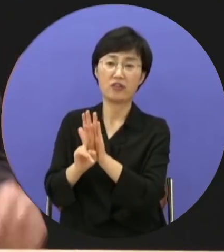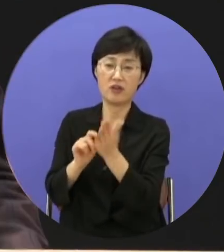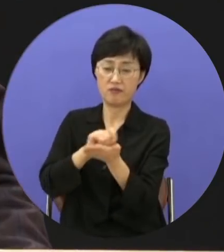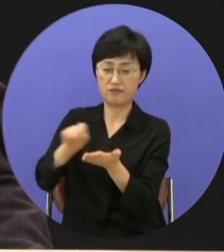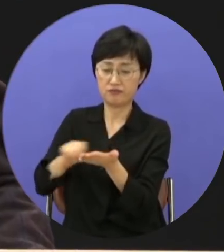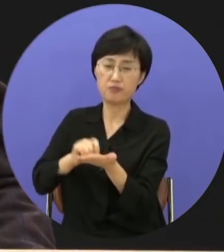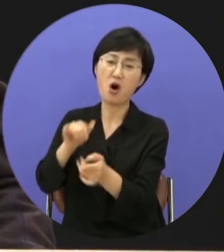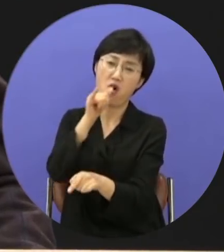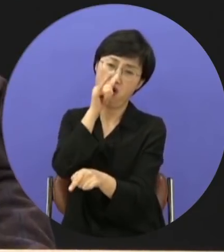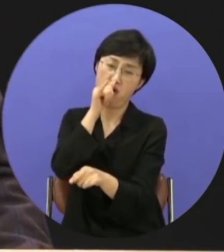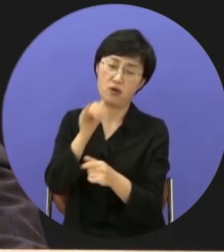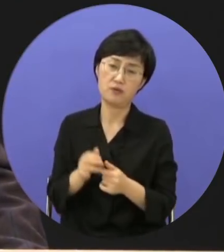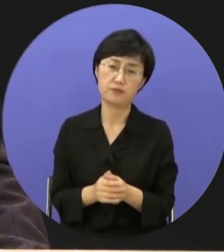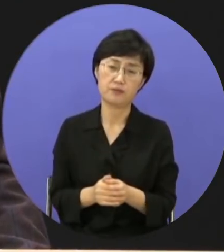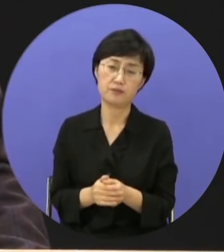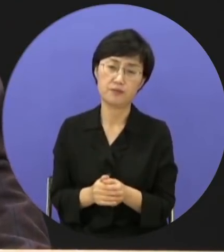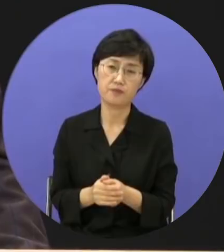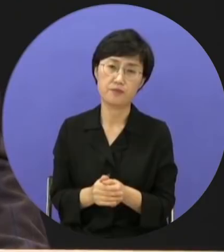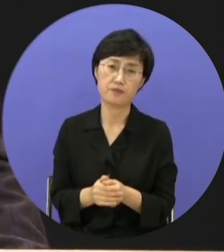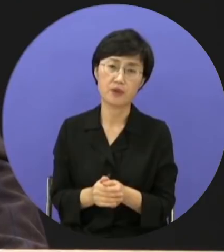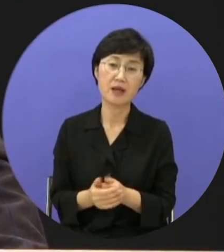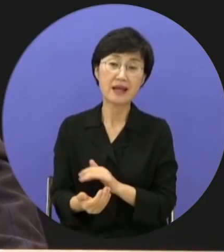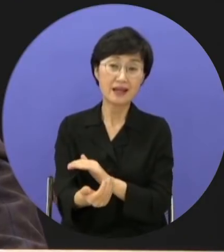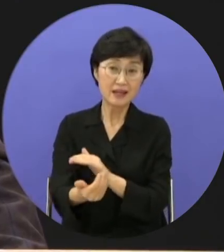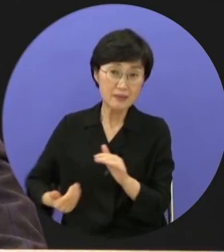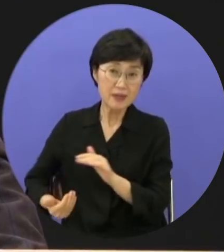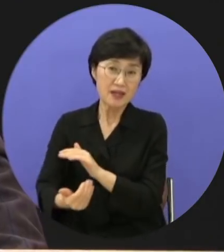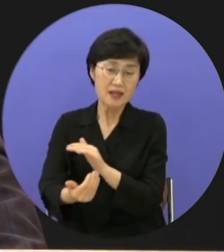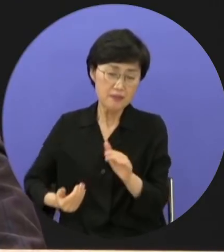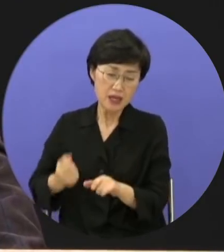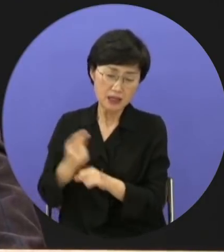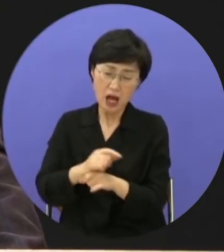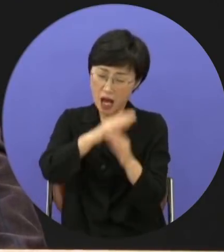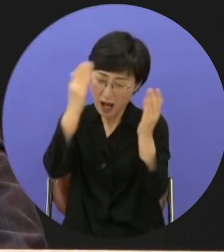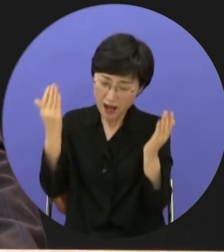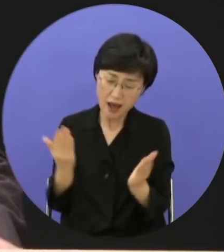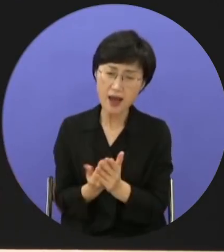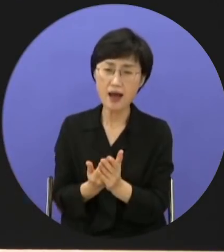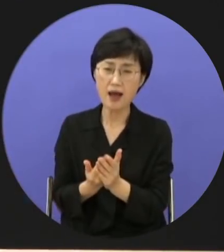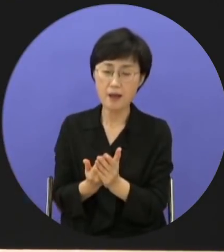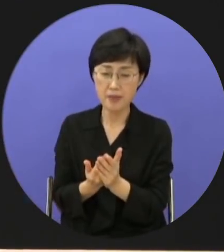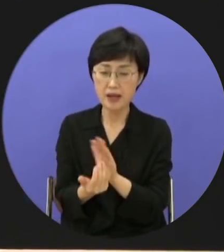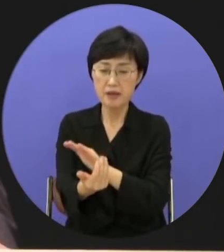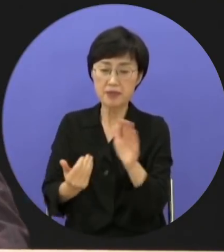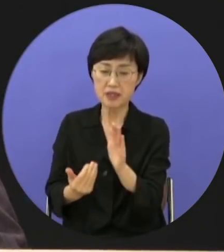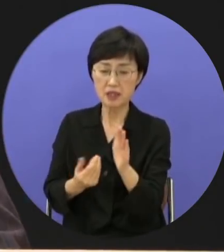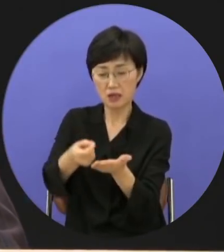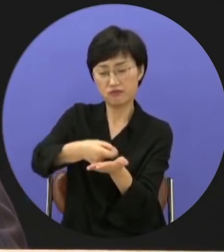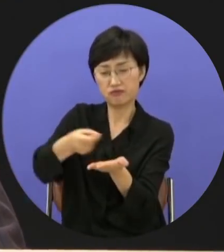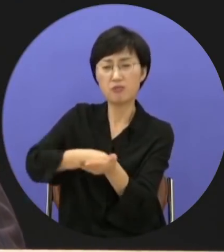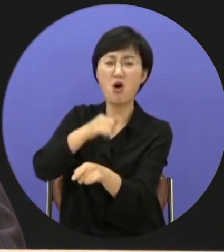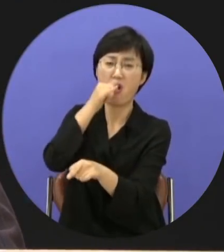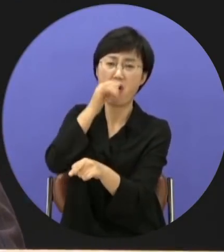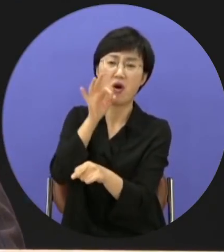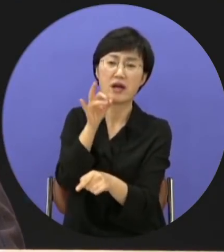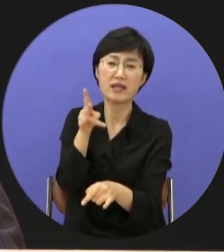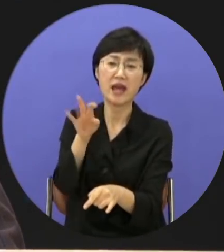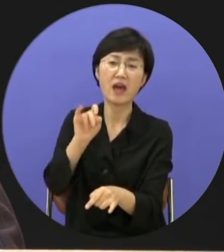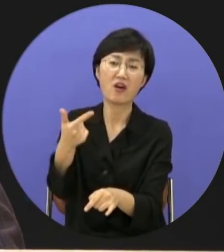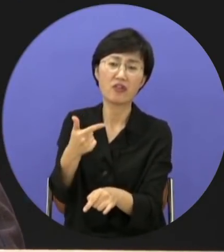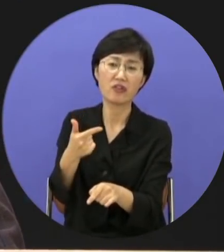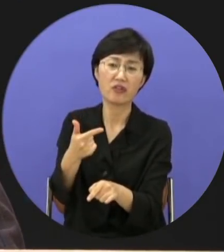수 할 말이 없어요. 성경에 오래전 선지자가 예언된 거라니까. And so we see that for countless years through these prophets this was prophesied in